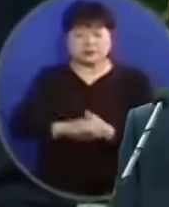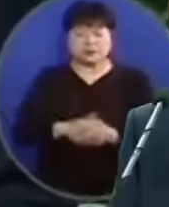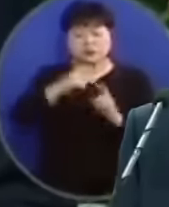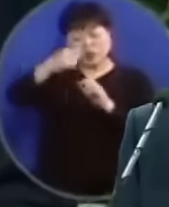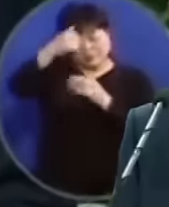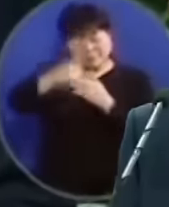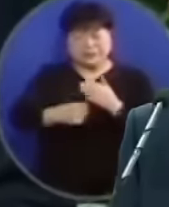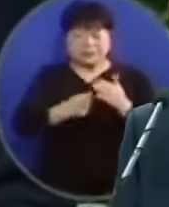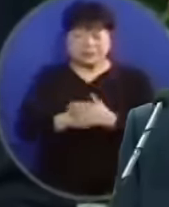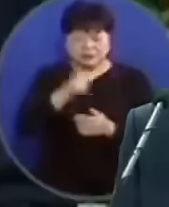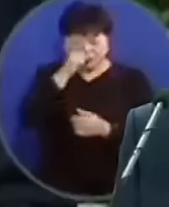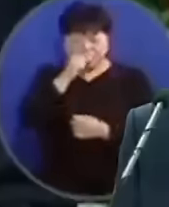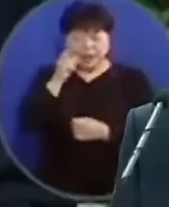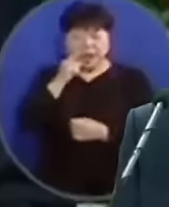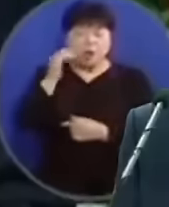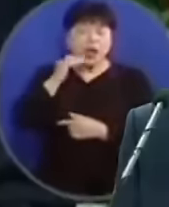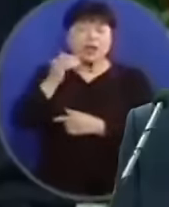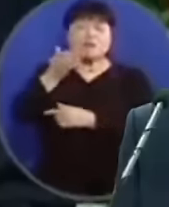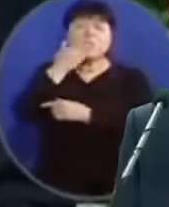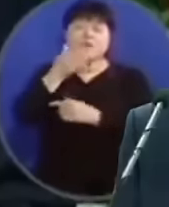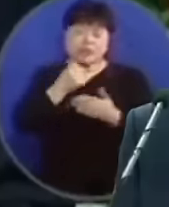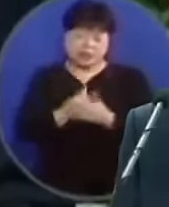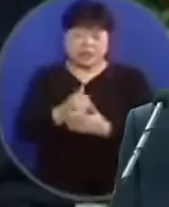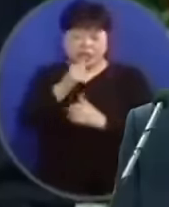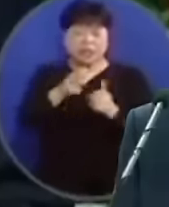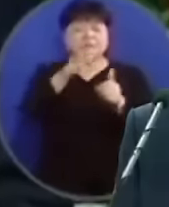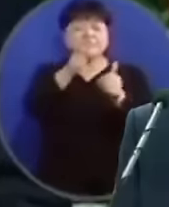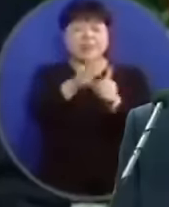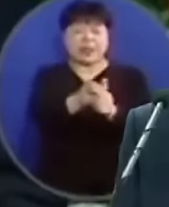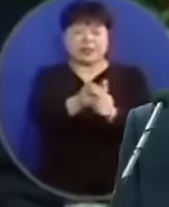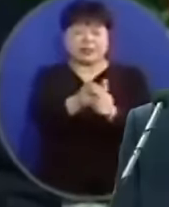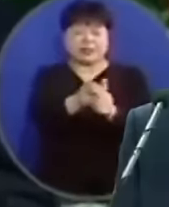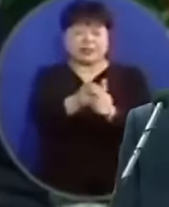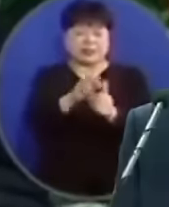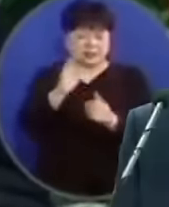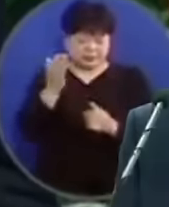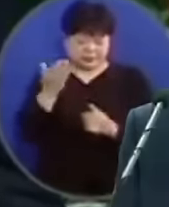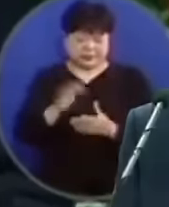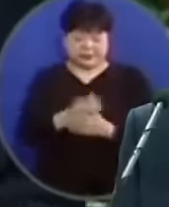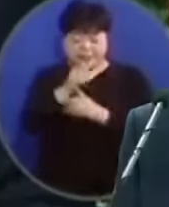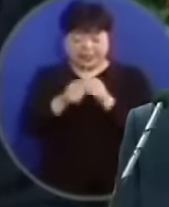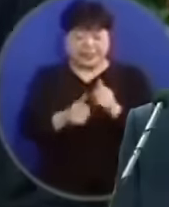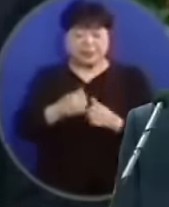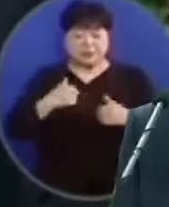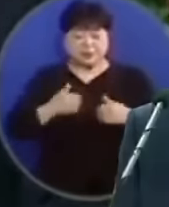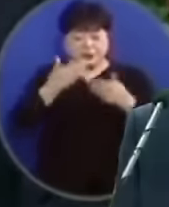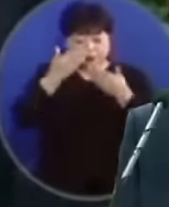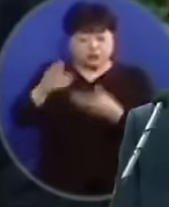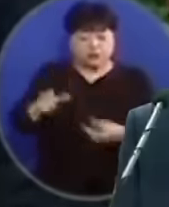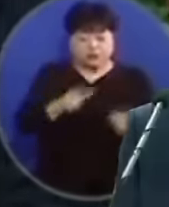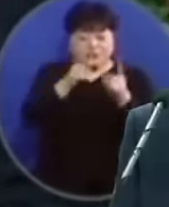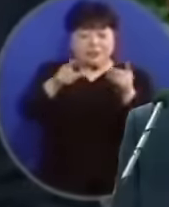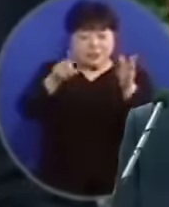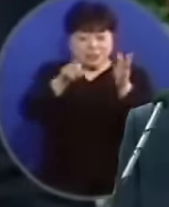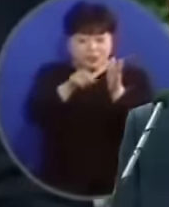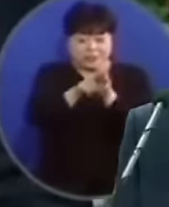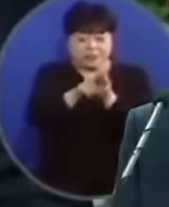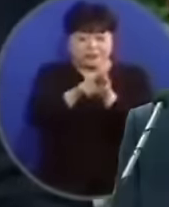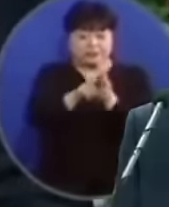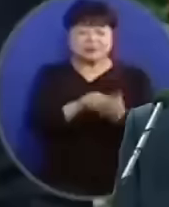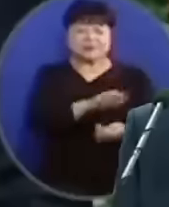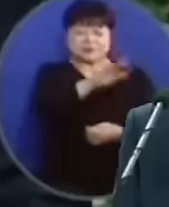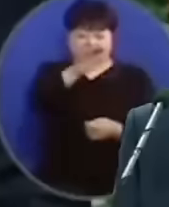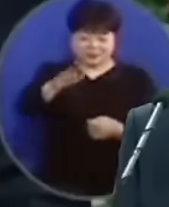꾀임에 빠져서 선악과를 따먹고 하나님을 반역한 것입니다. 그러므로 하나님을 기쁘시게 하는 삶을 살기 위해서는